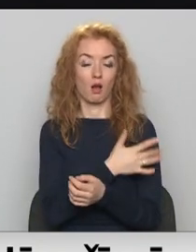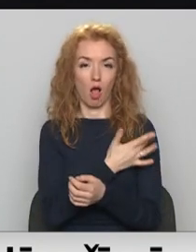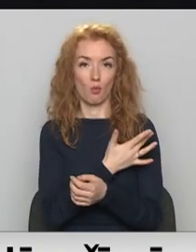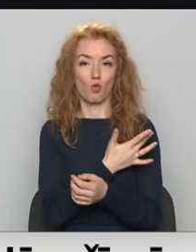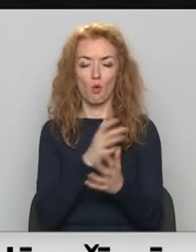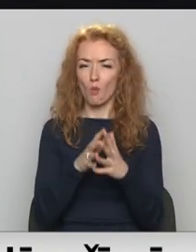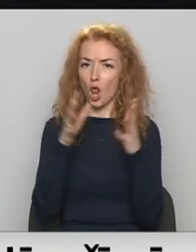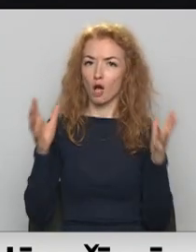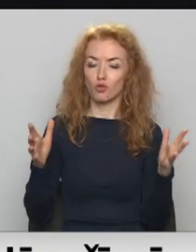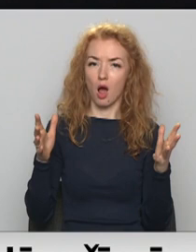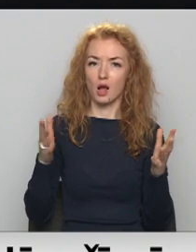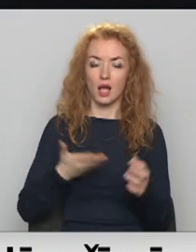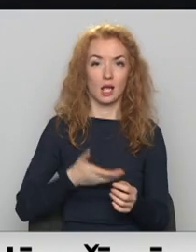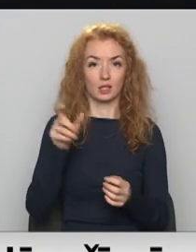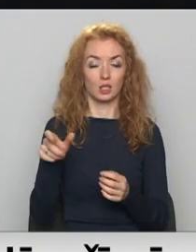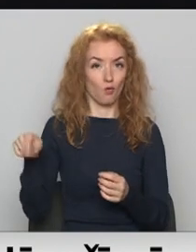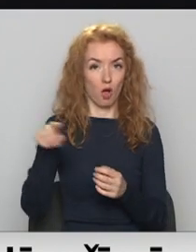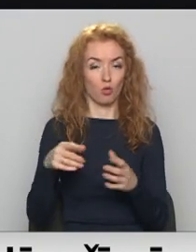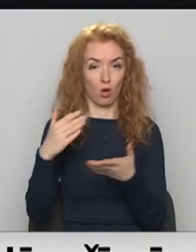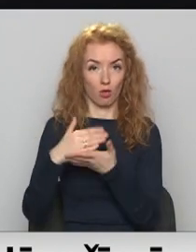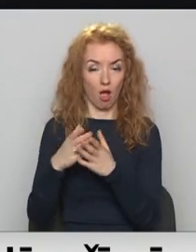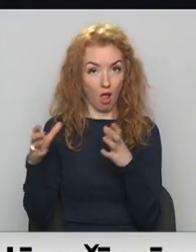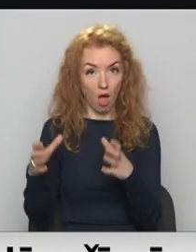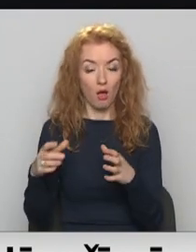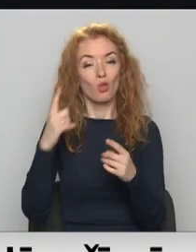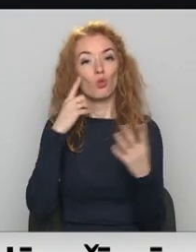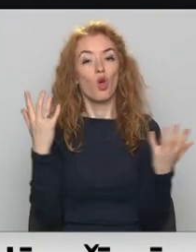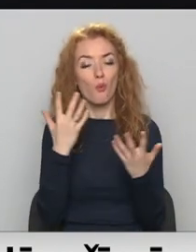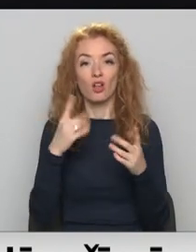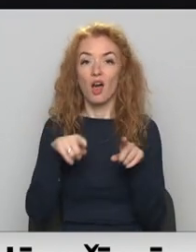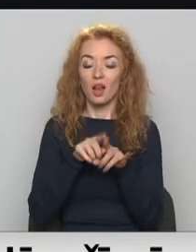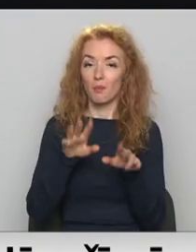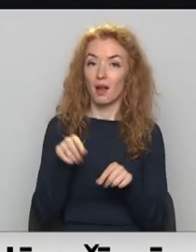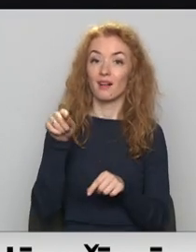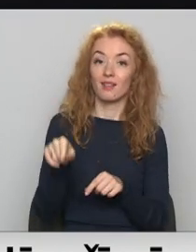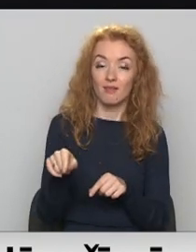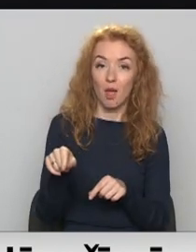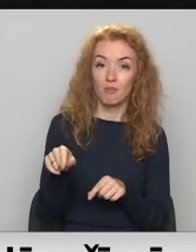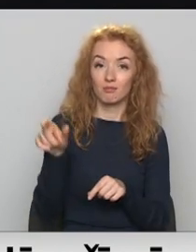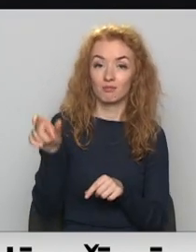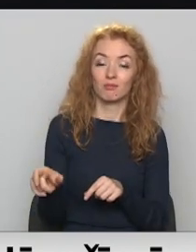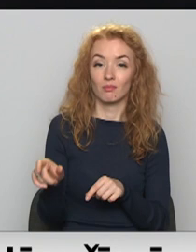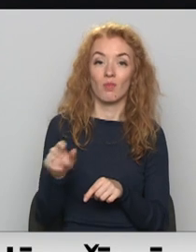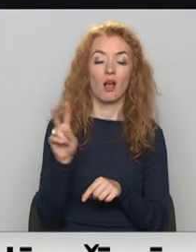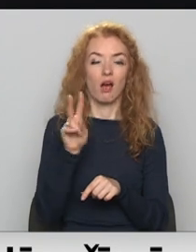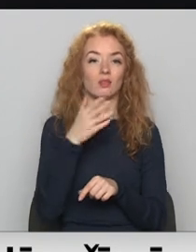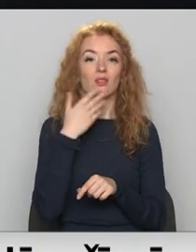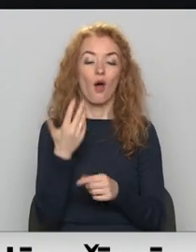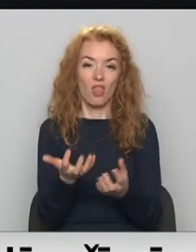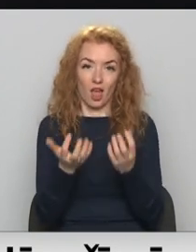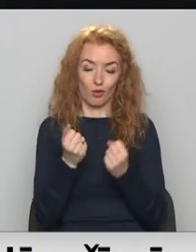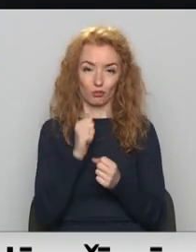iespējas plašākai iedzīvotāju daļai, domājot arī par tiem, kuri, diemžēl, nebūs vēl ieguvuši šo